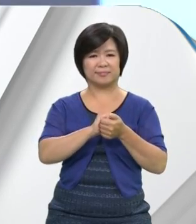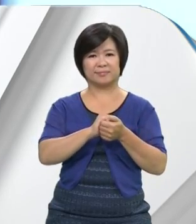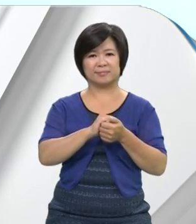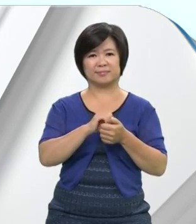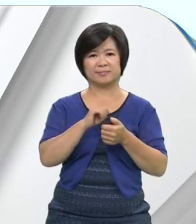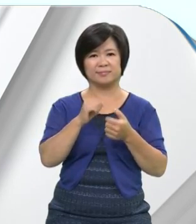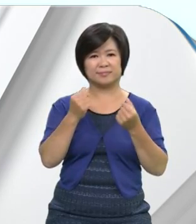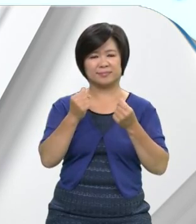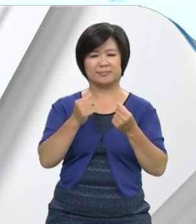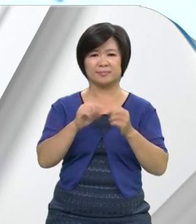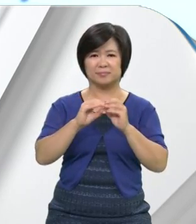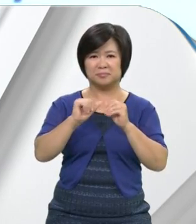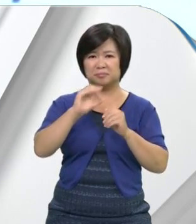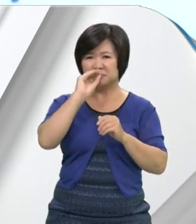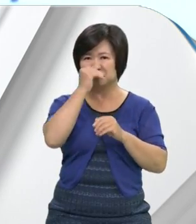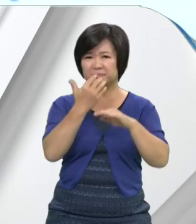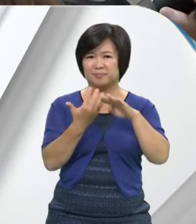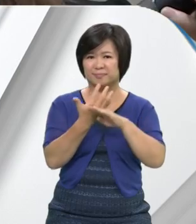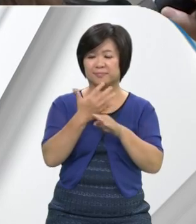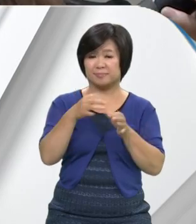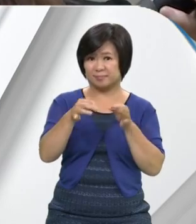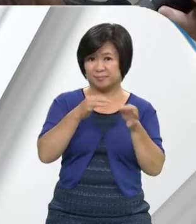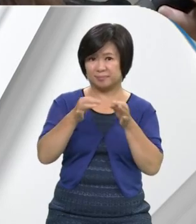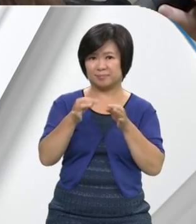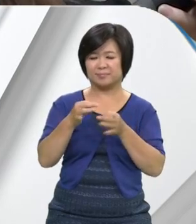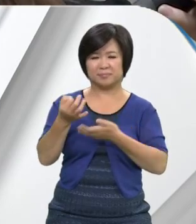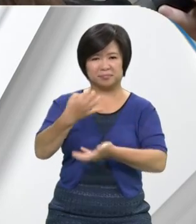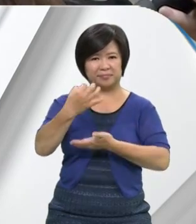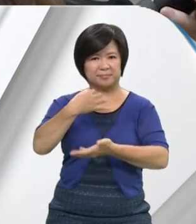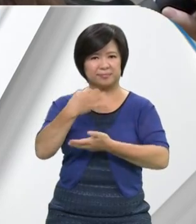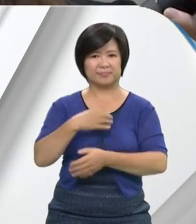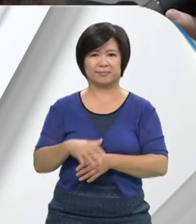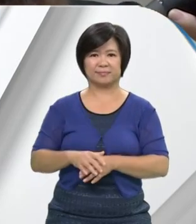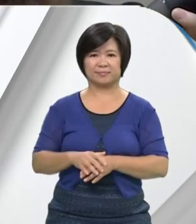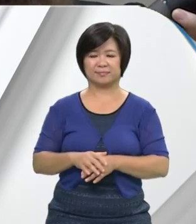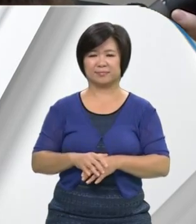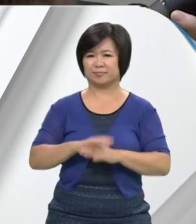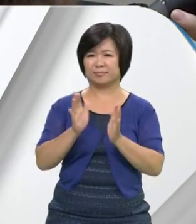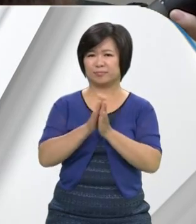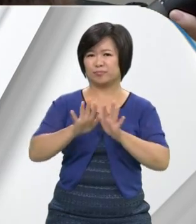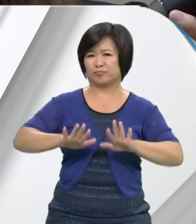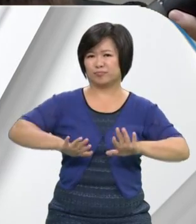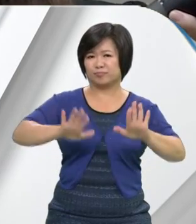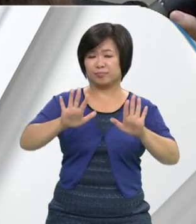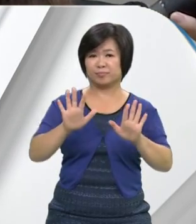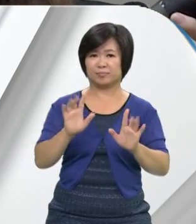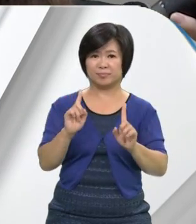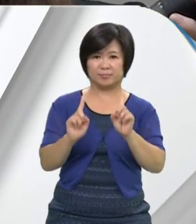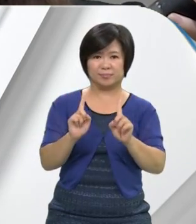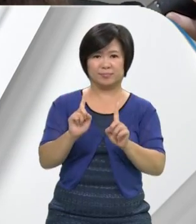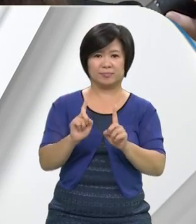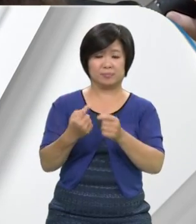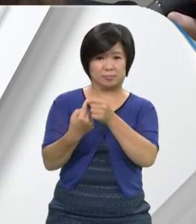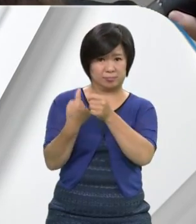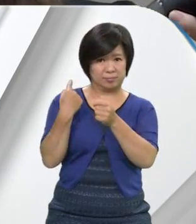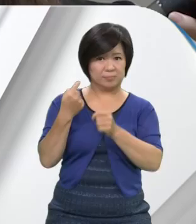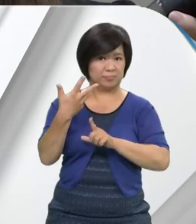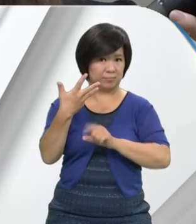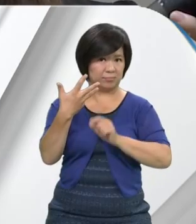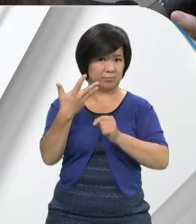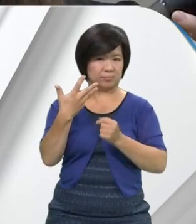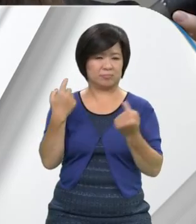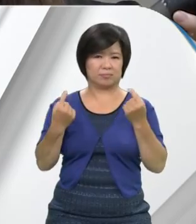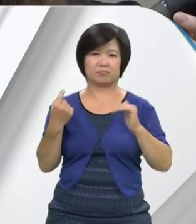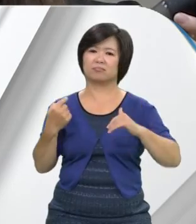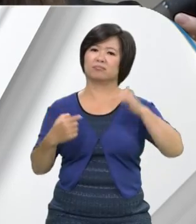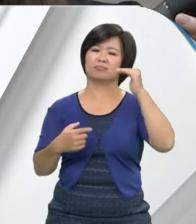这个土特产啦，它的销售的这个成效啊，都会比去年同期的要